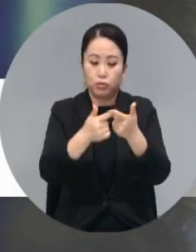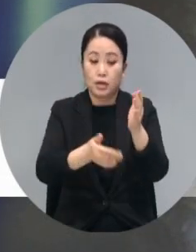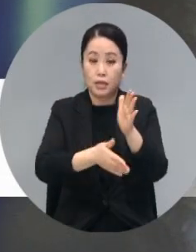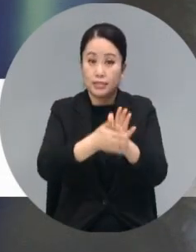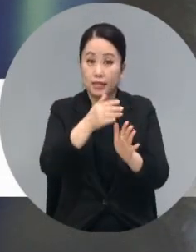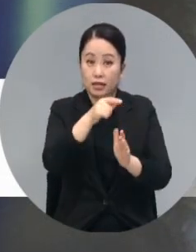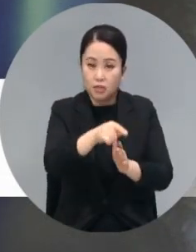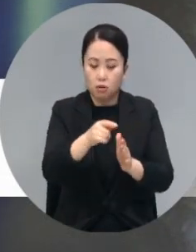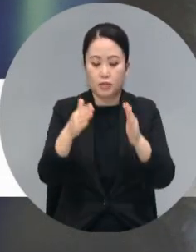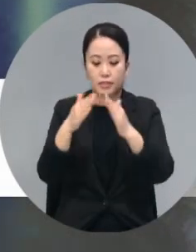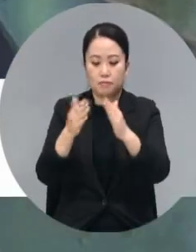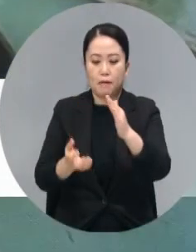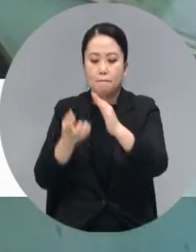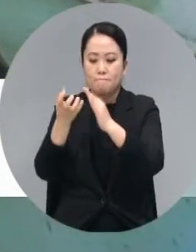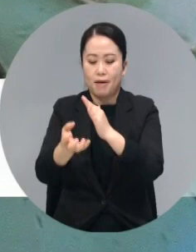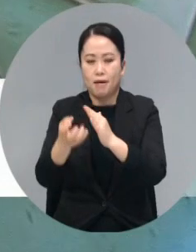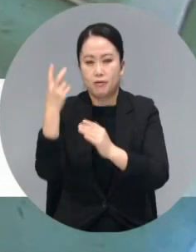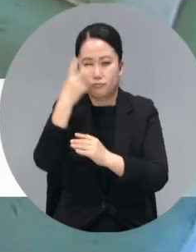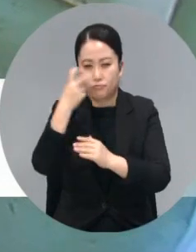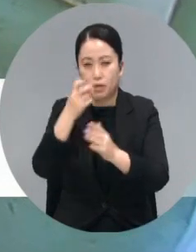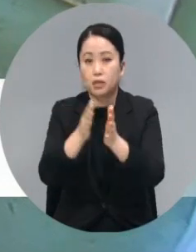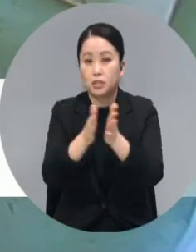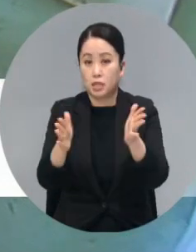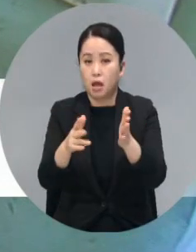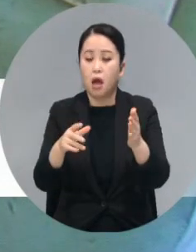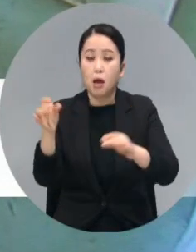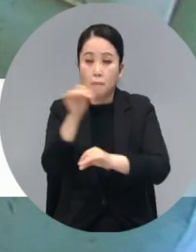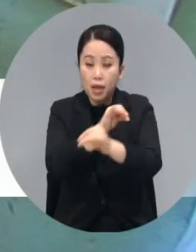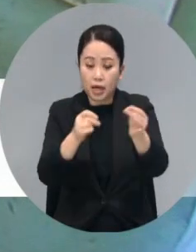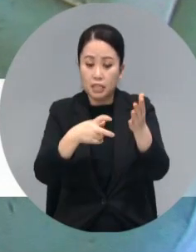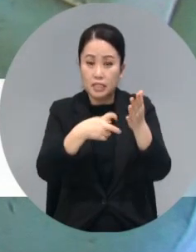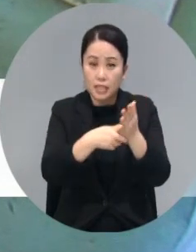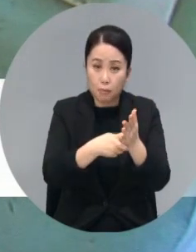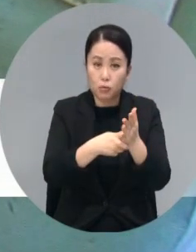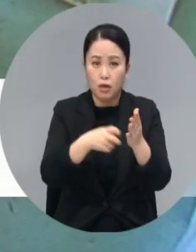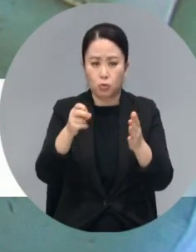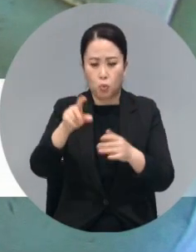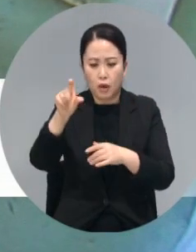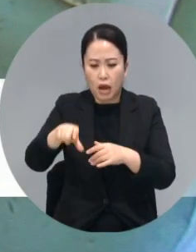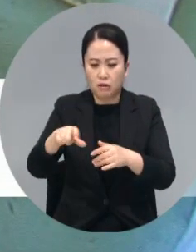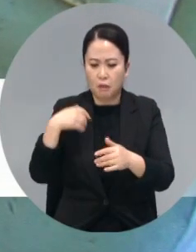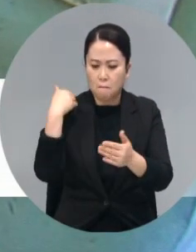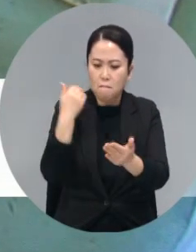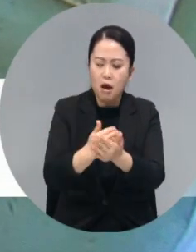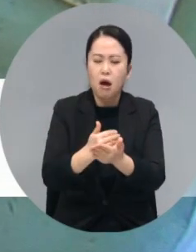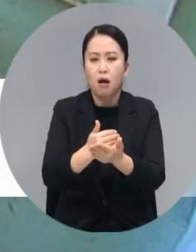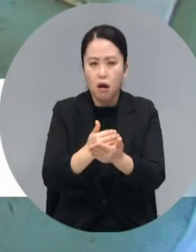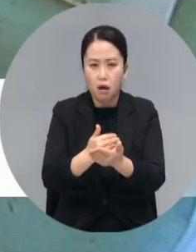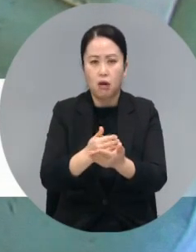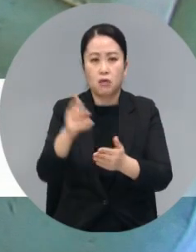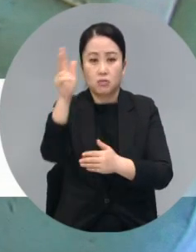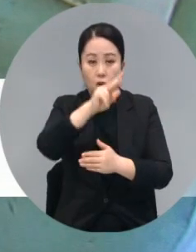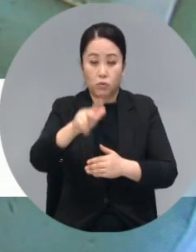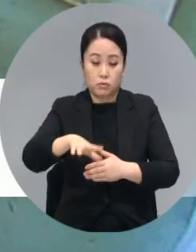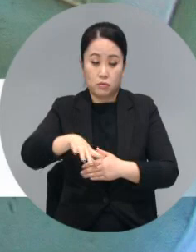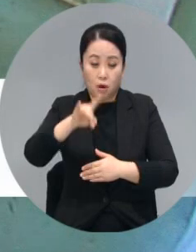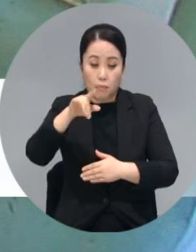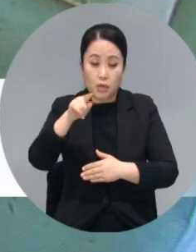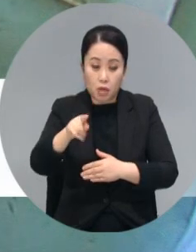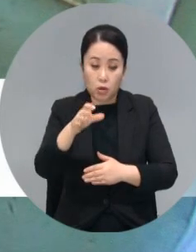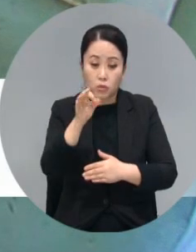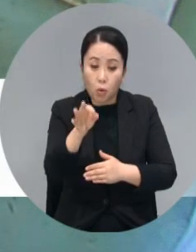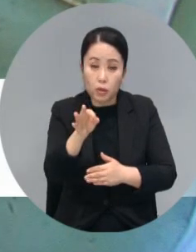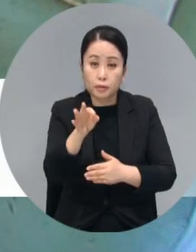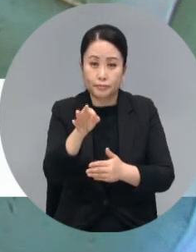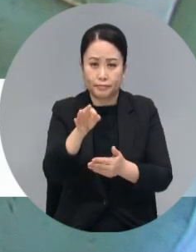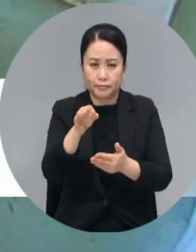나섰습니다. 백화점 상품권과 선불카드가 쏟아져 나왔는데요. 전국 최초로 이와 같은 현금성